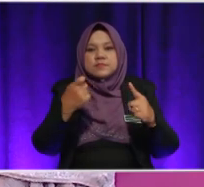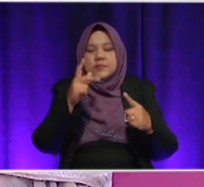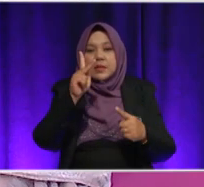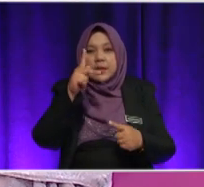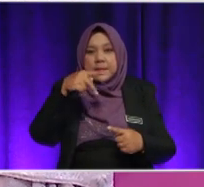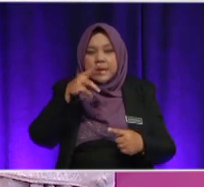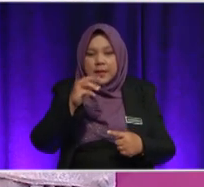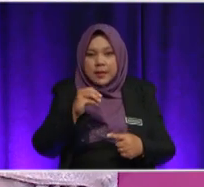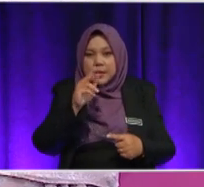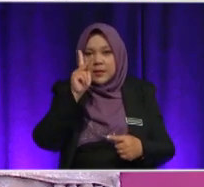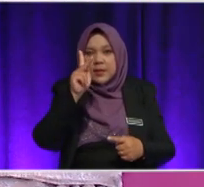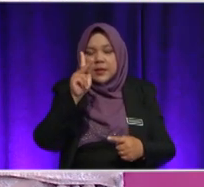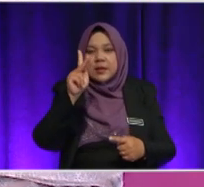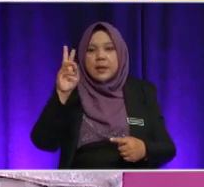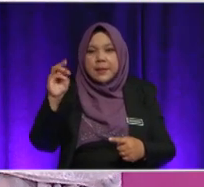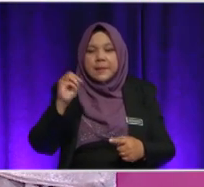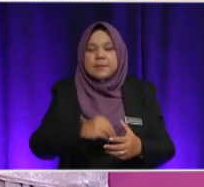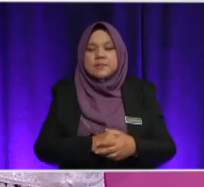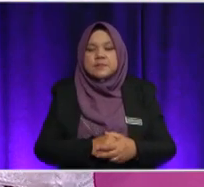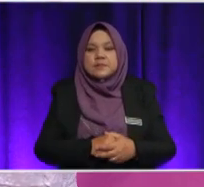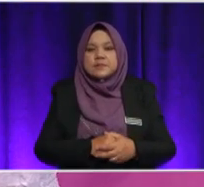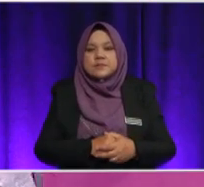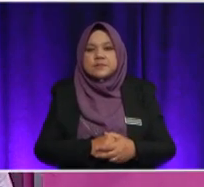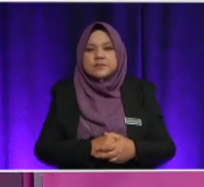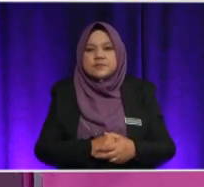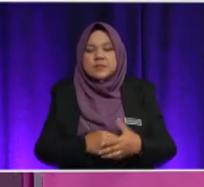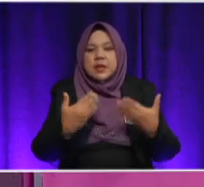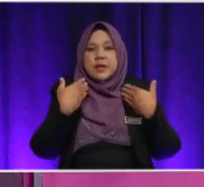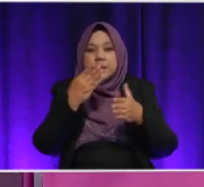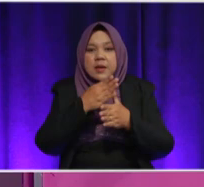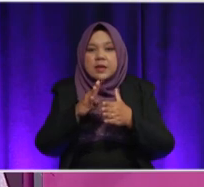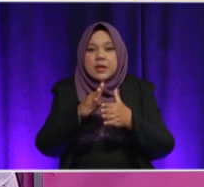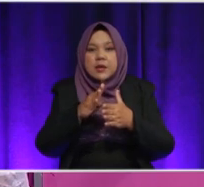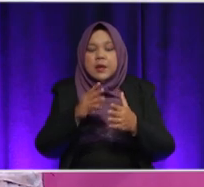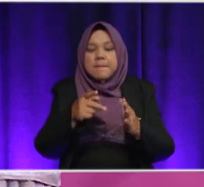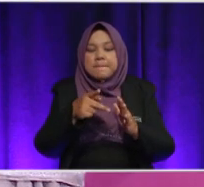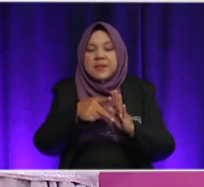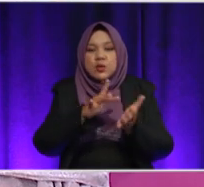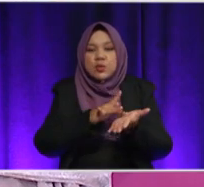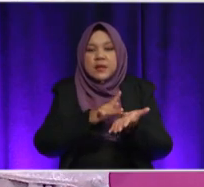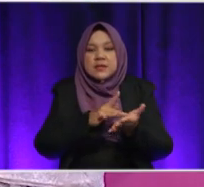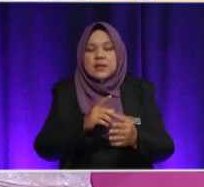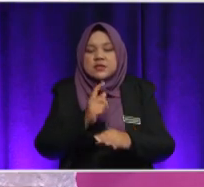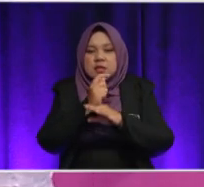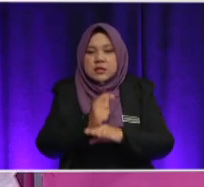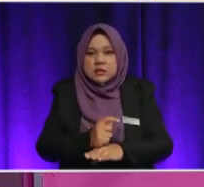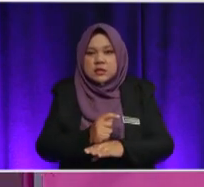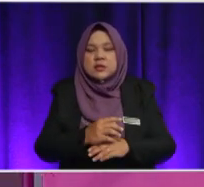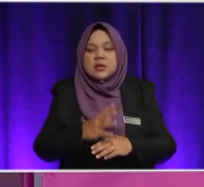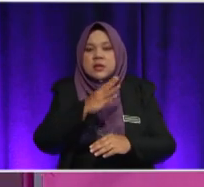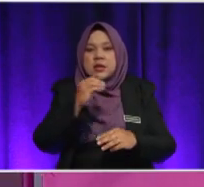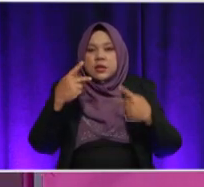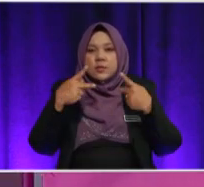Malaysia bahwa di negara kita kita ada bahagian perubahan tradisional dan komplementary yaitu di mana